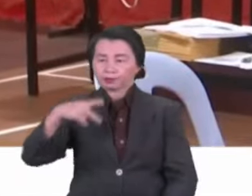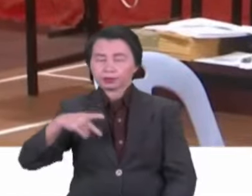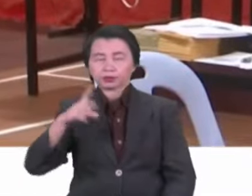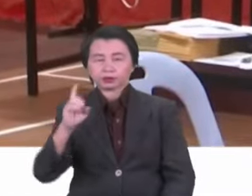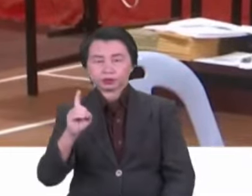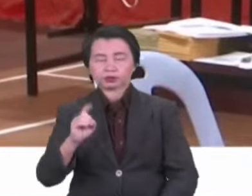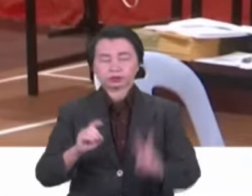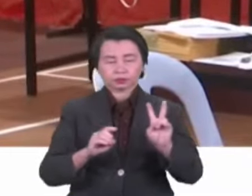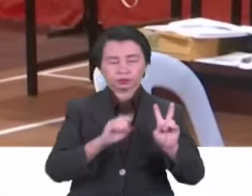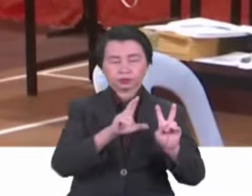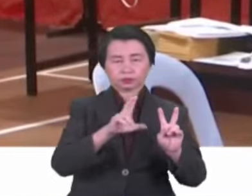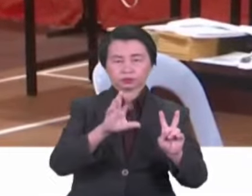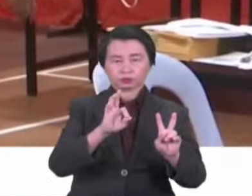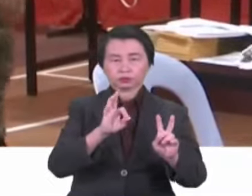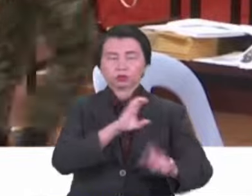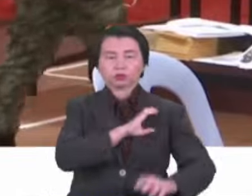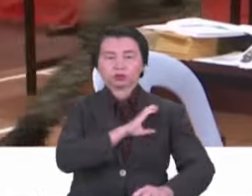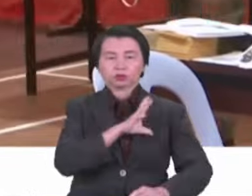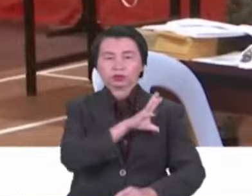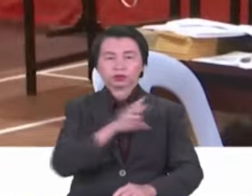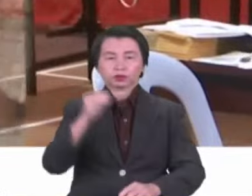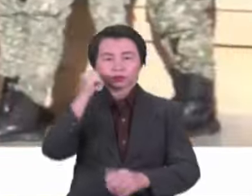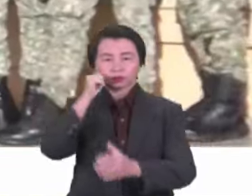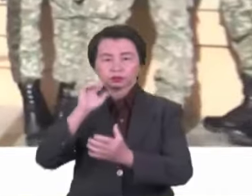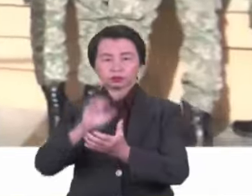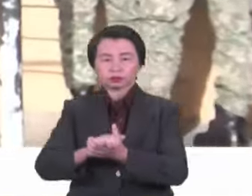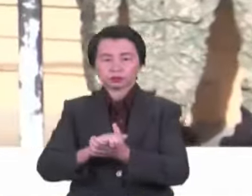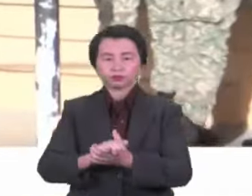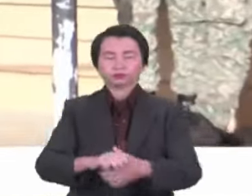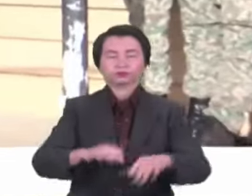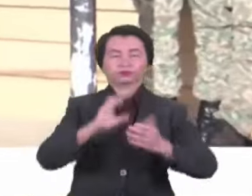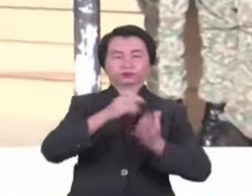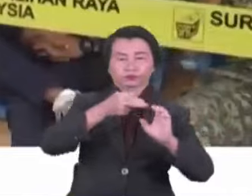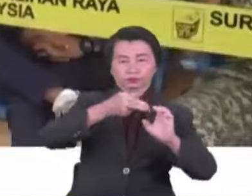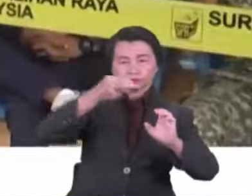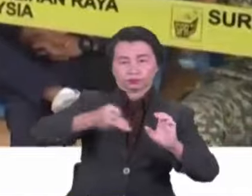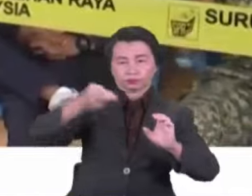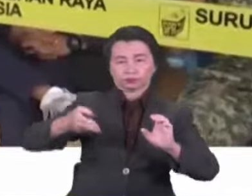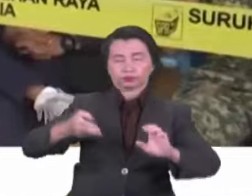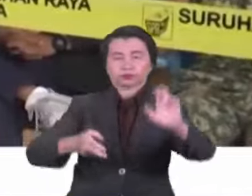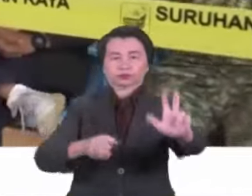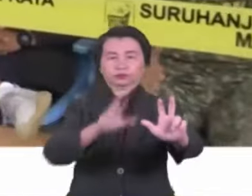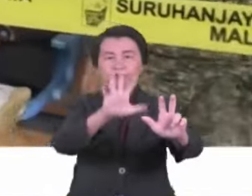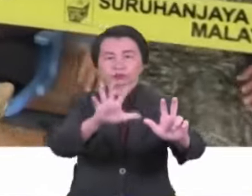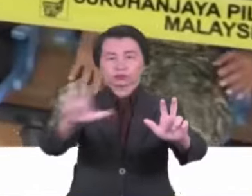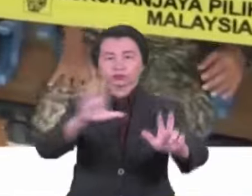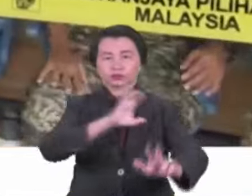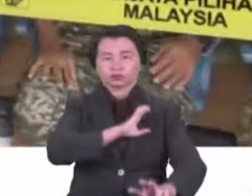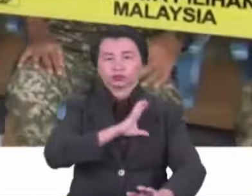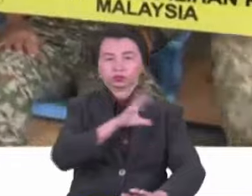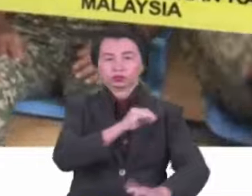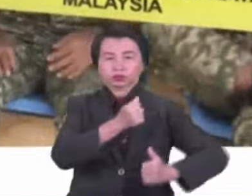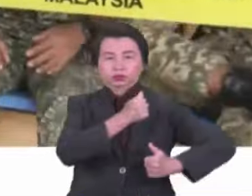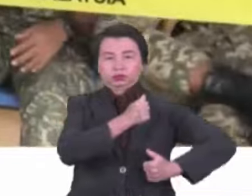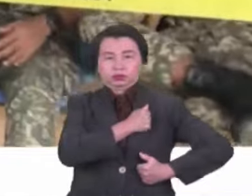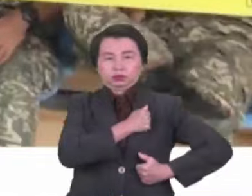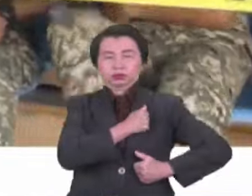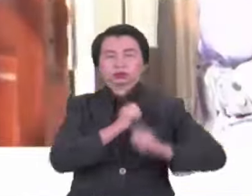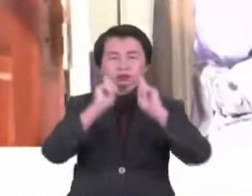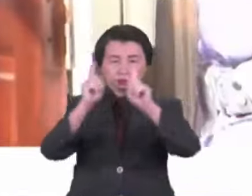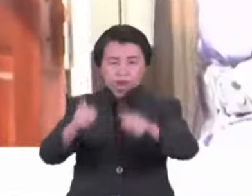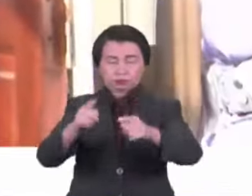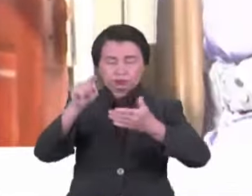melibatkan 279 anggota polis dan pasangan. Di Cameron Highlands, 353 anggota polis serta anggota tentera layak